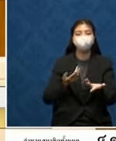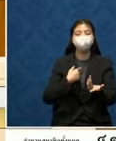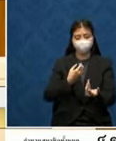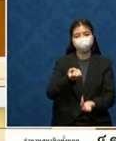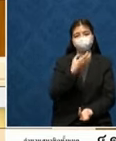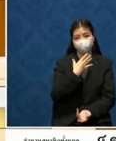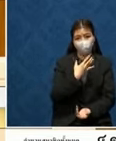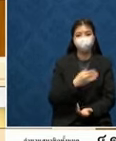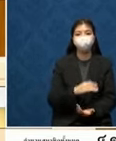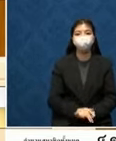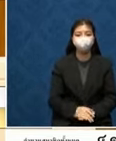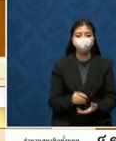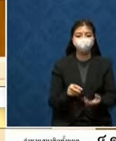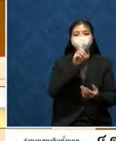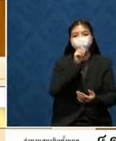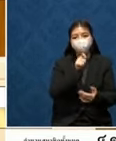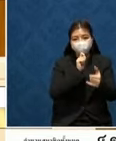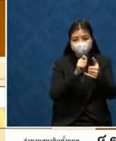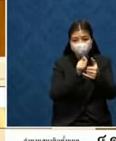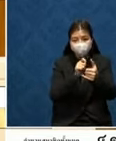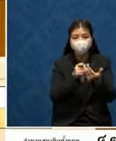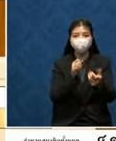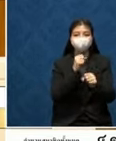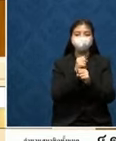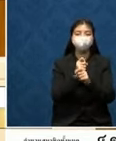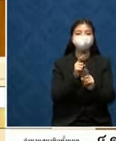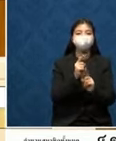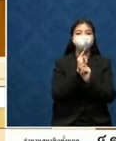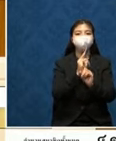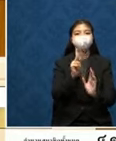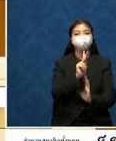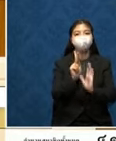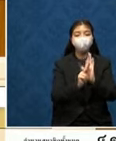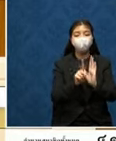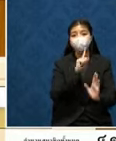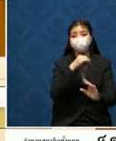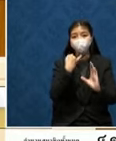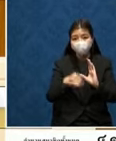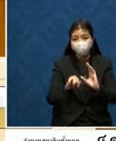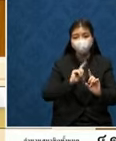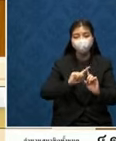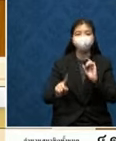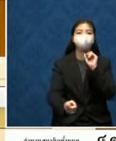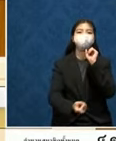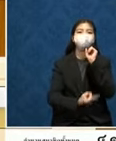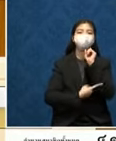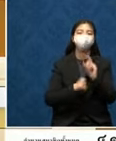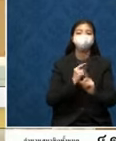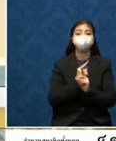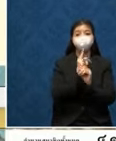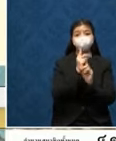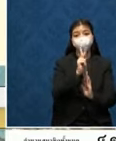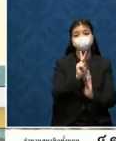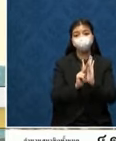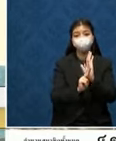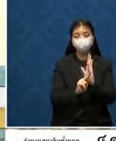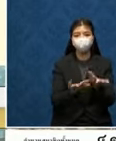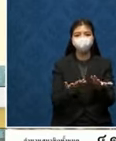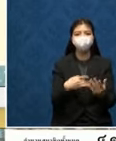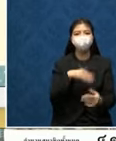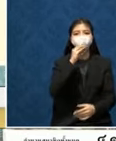มานะฮะก็สอบสวนดำเนินคดีถ้าการเกี่ยวข้องก็ลงโทษมันก็มีเท่านั้นมั้งกฎหมายน่ะนะถ้าพูดไป